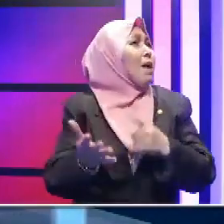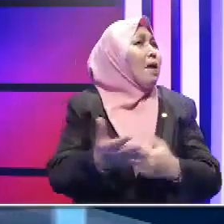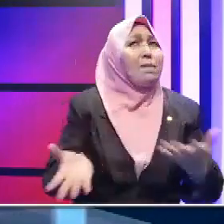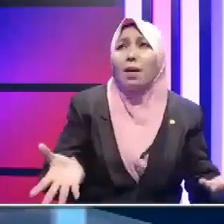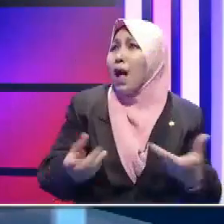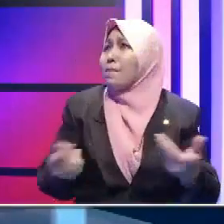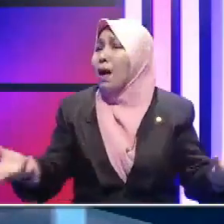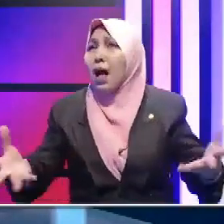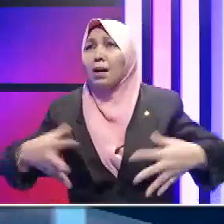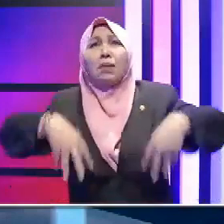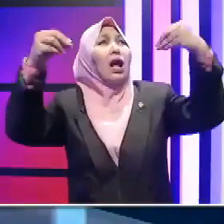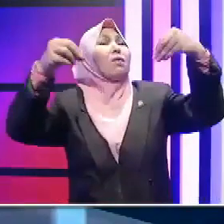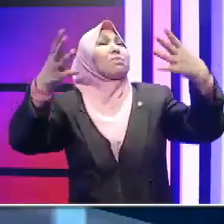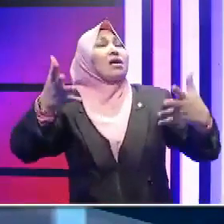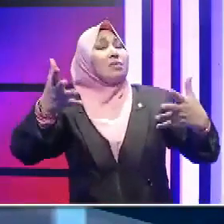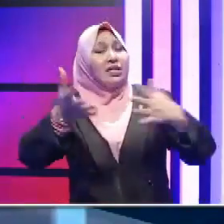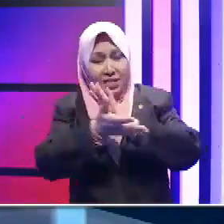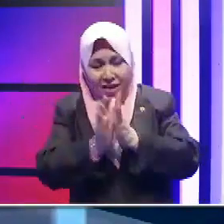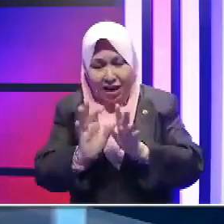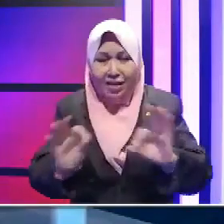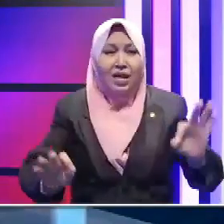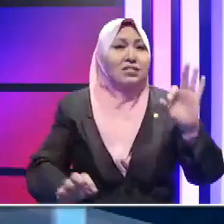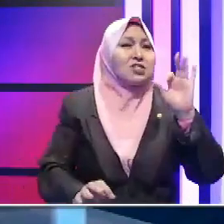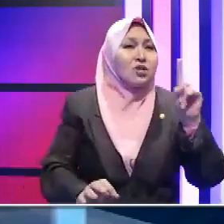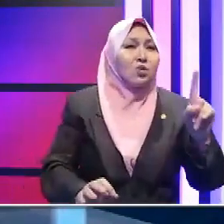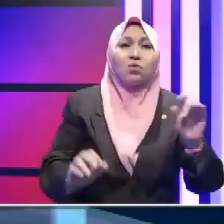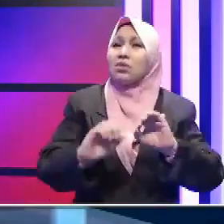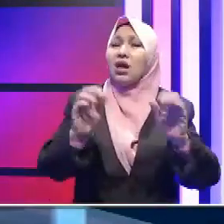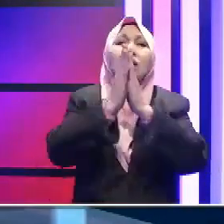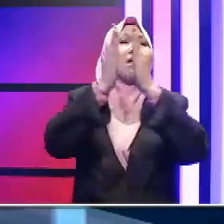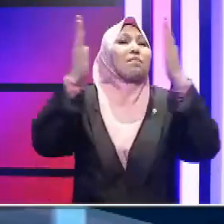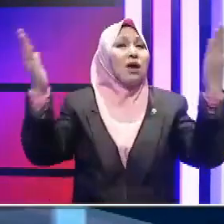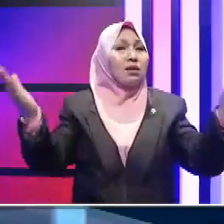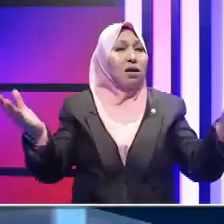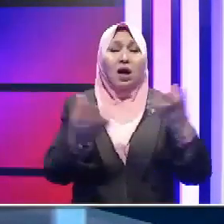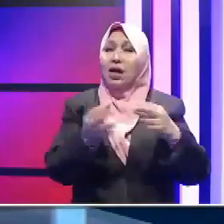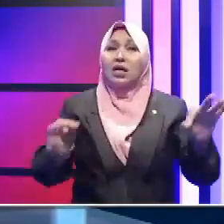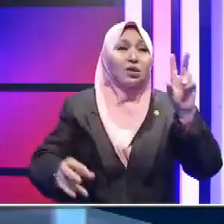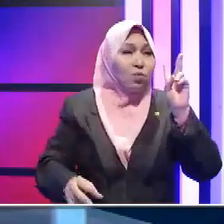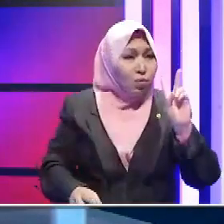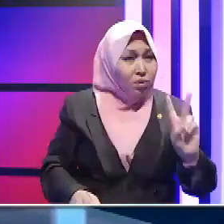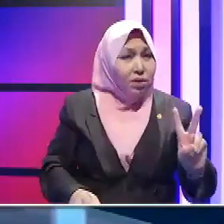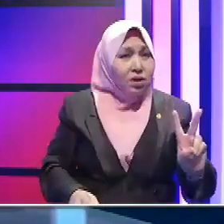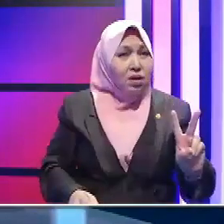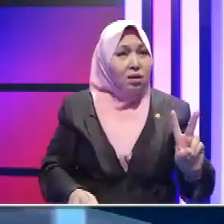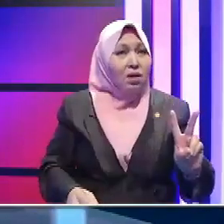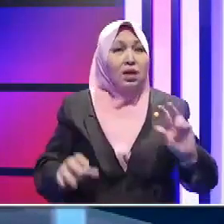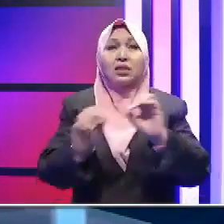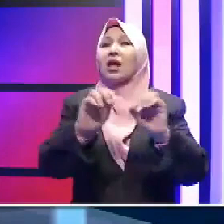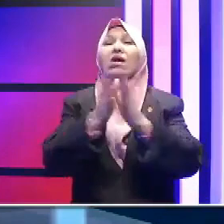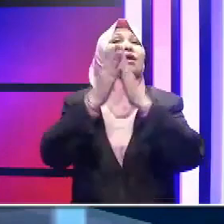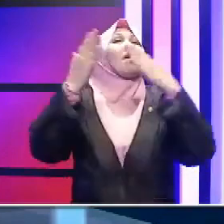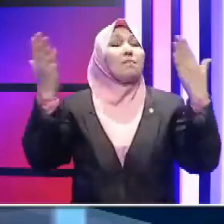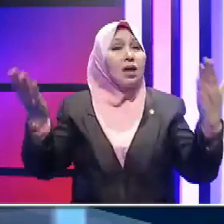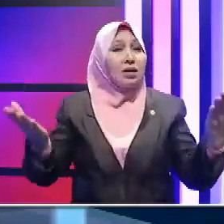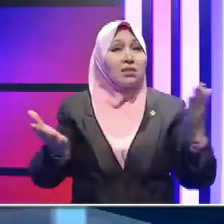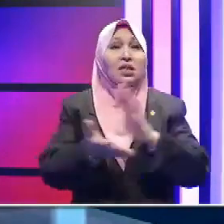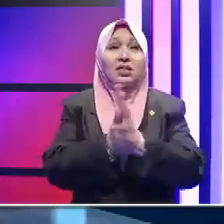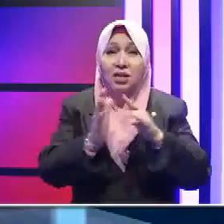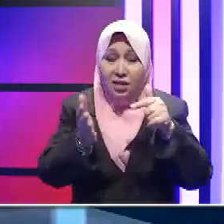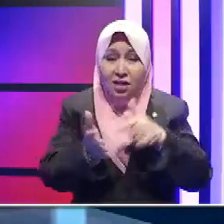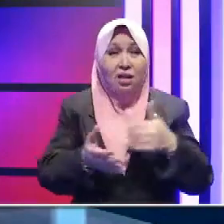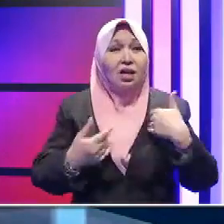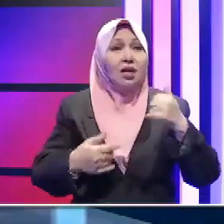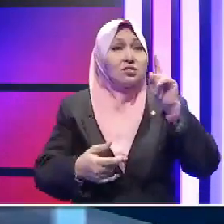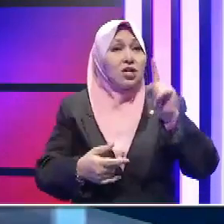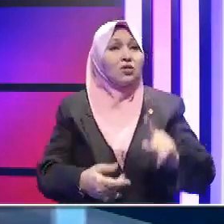jadi ayat 1 adalah mubtada khobar Ajax Duo mubtada khobar jadi ini